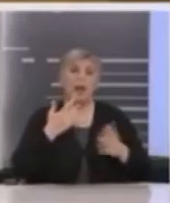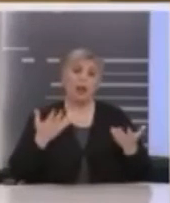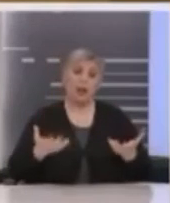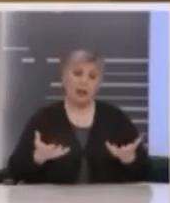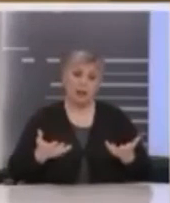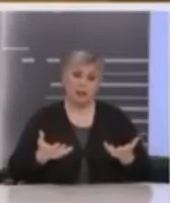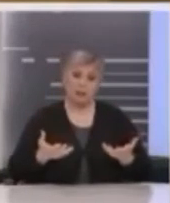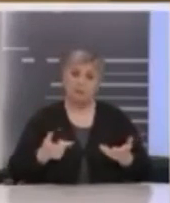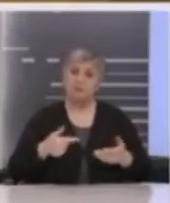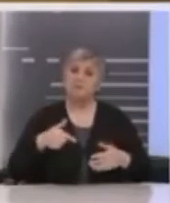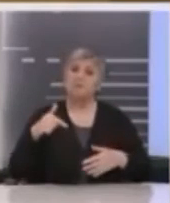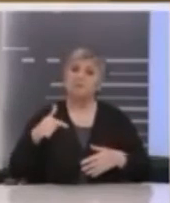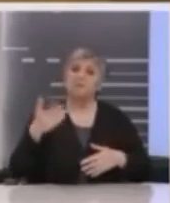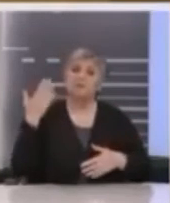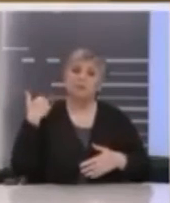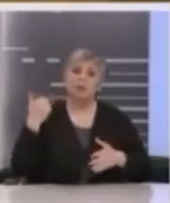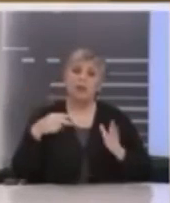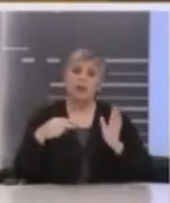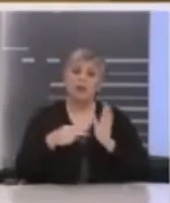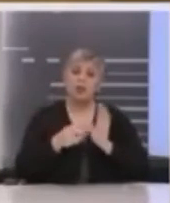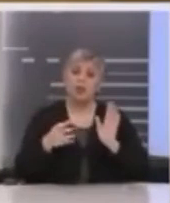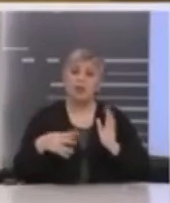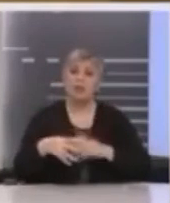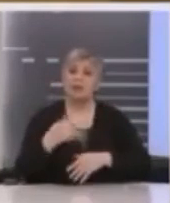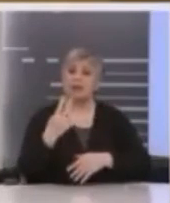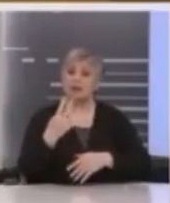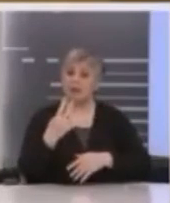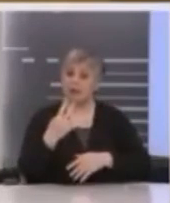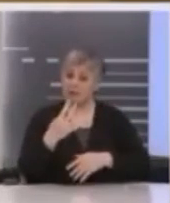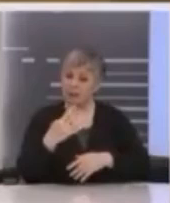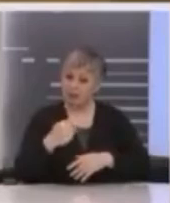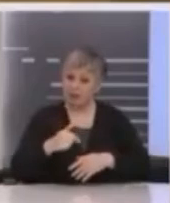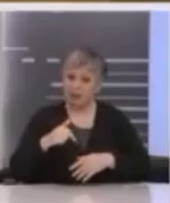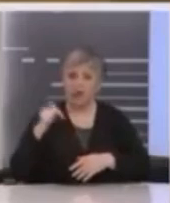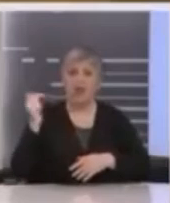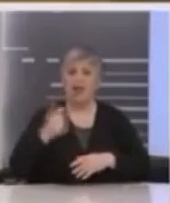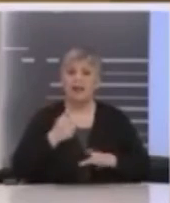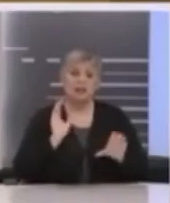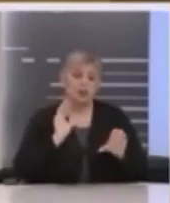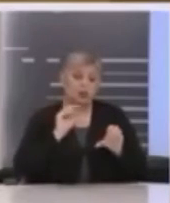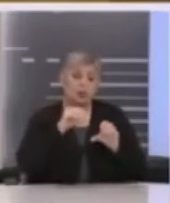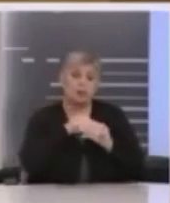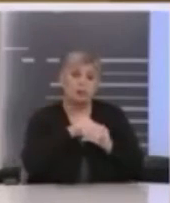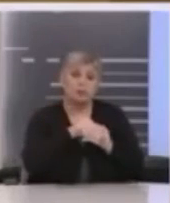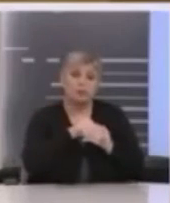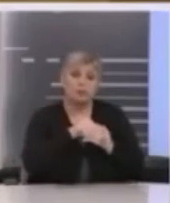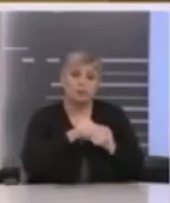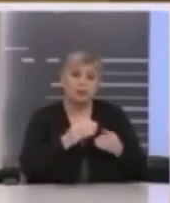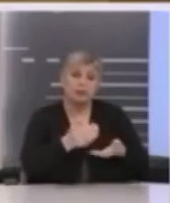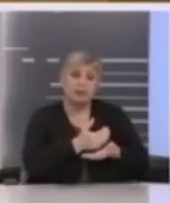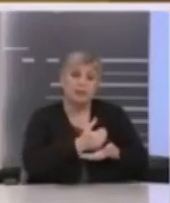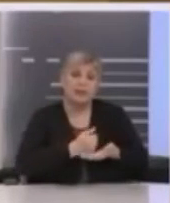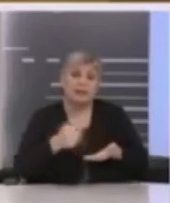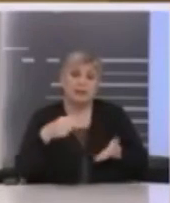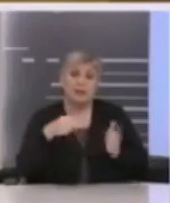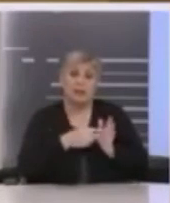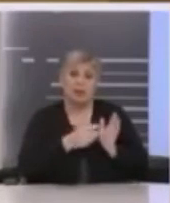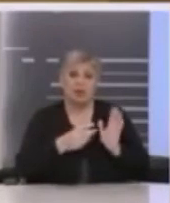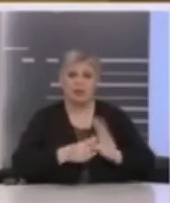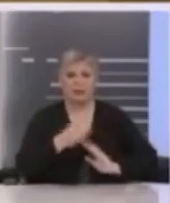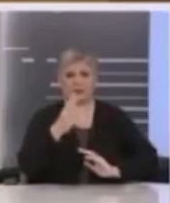μοιράσατε το 2014 από το πρωτογενές πλεόνασμα του 2013 χωρίς να